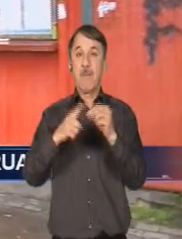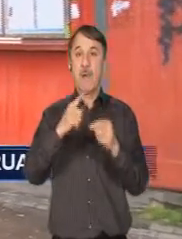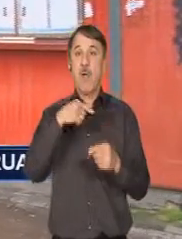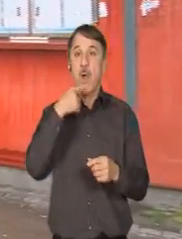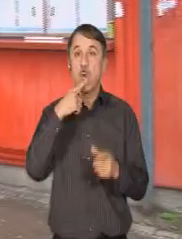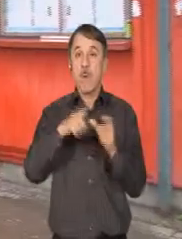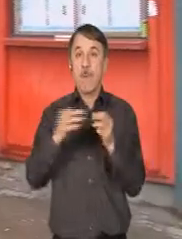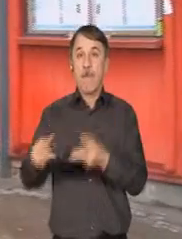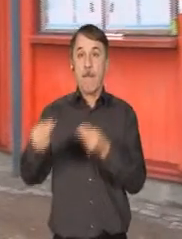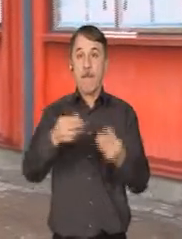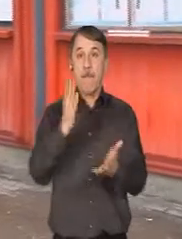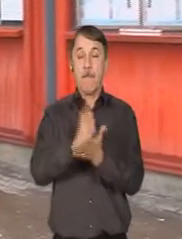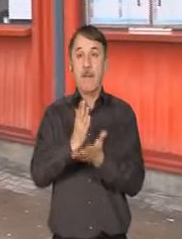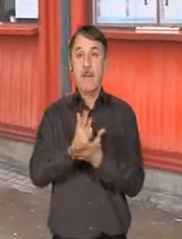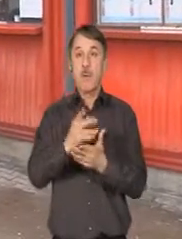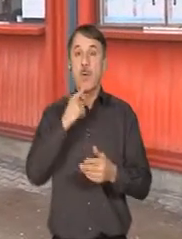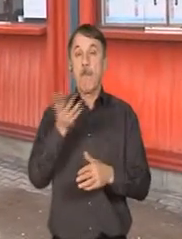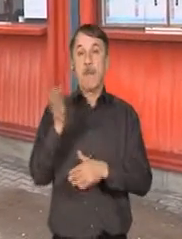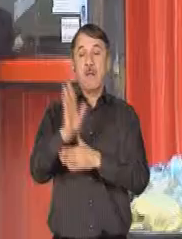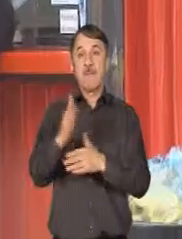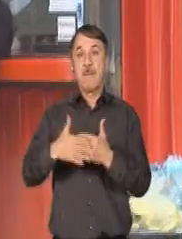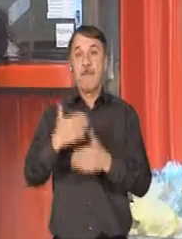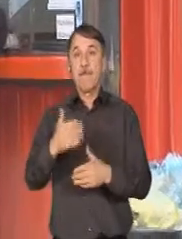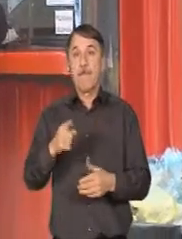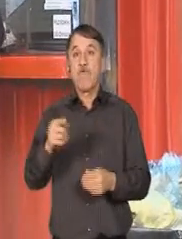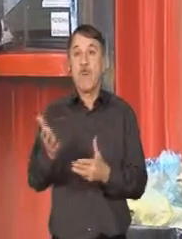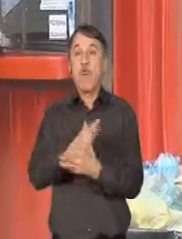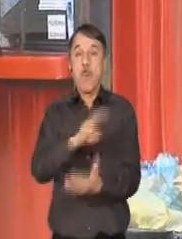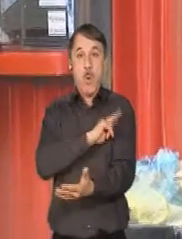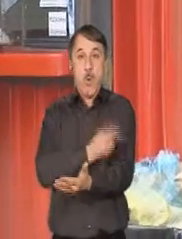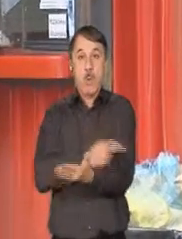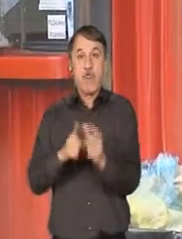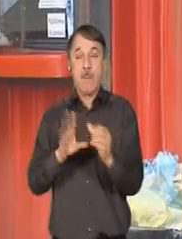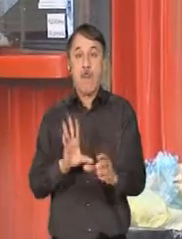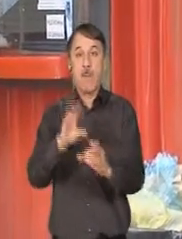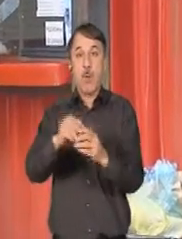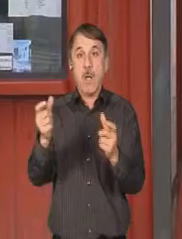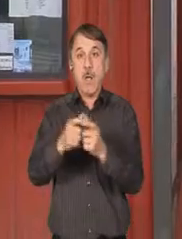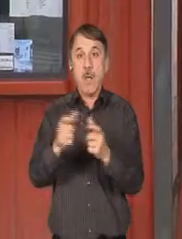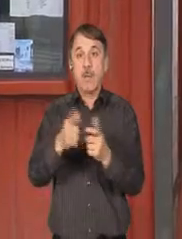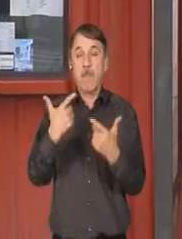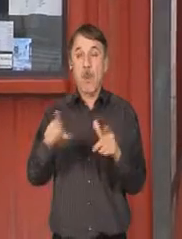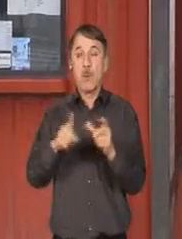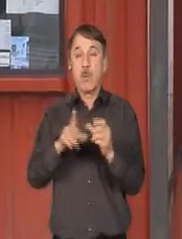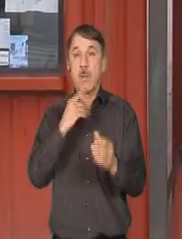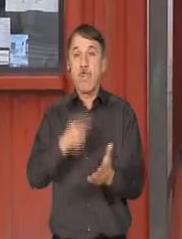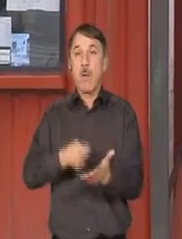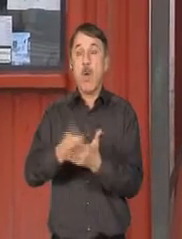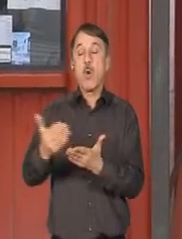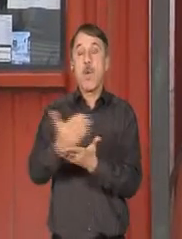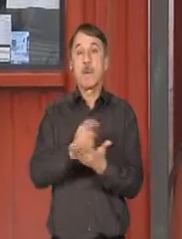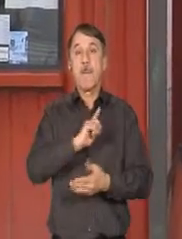saobraćajnog preduzeća kažu da neće biti izmena u odnosu na prethodnu godinu. Mogućnost kupovine godišnjih karata imaće 13